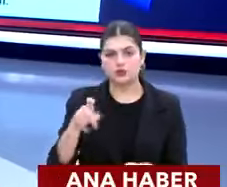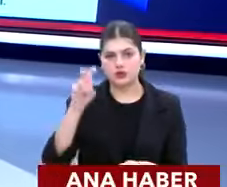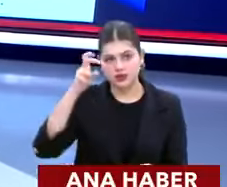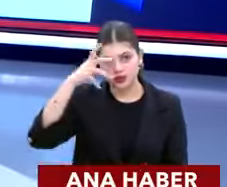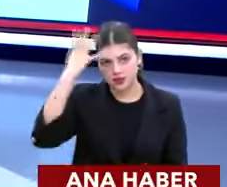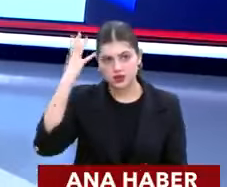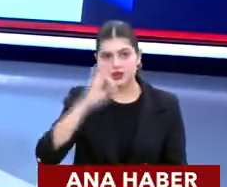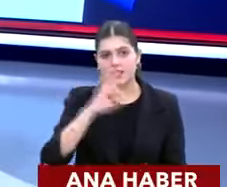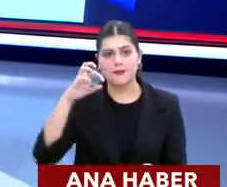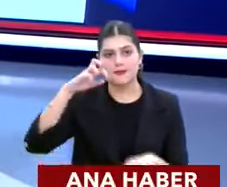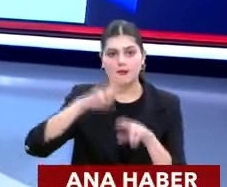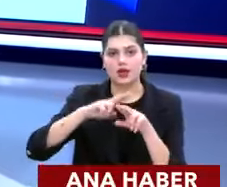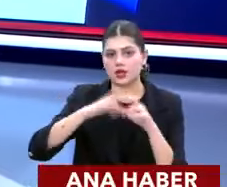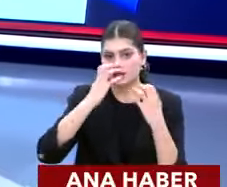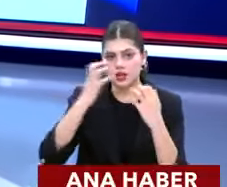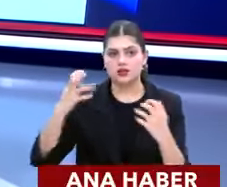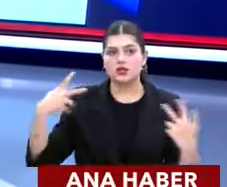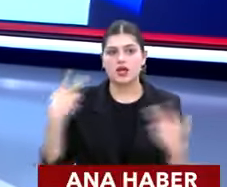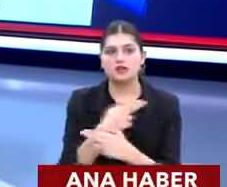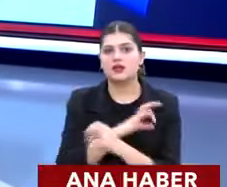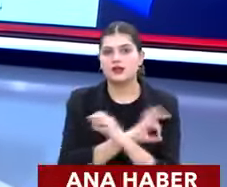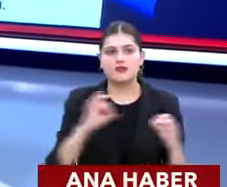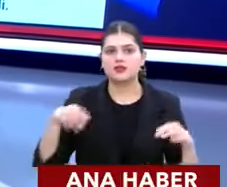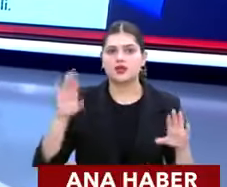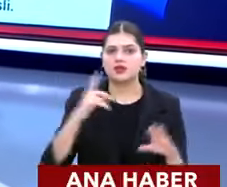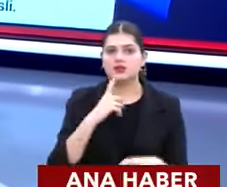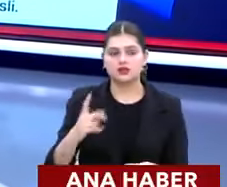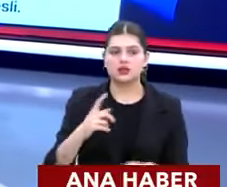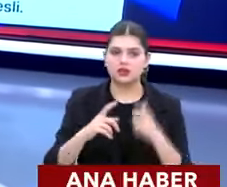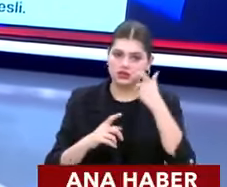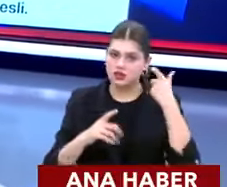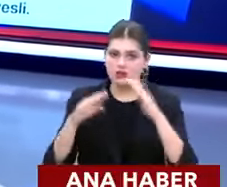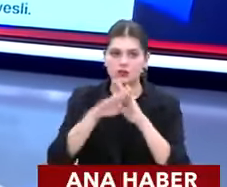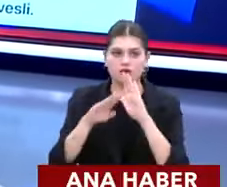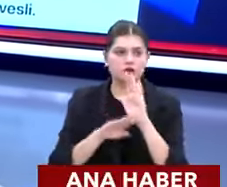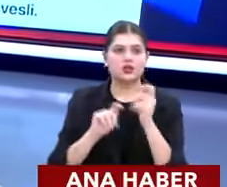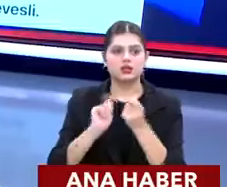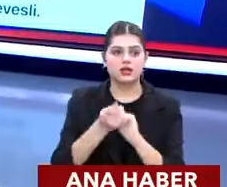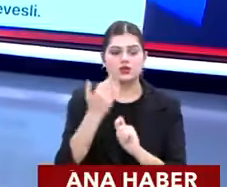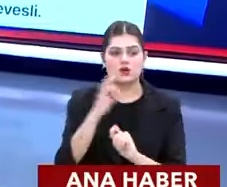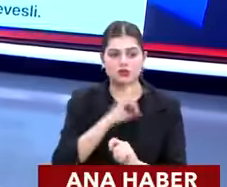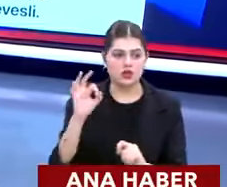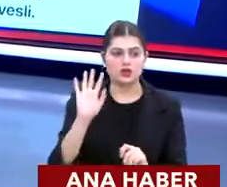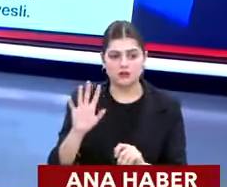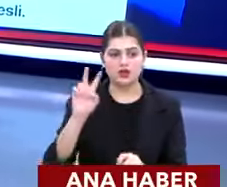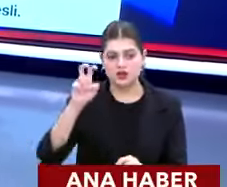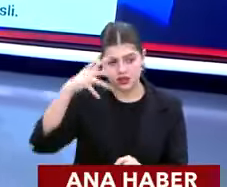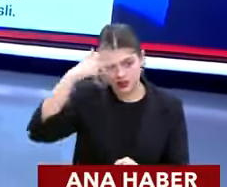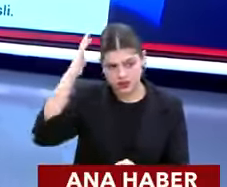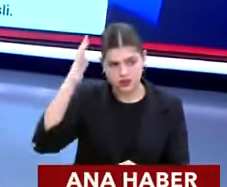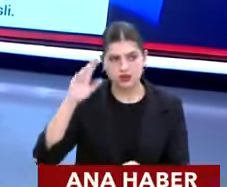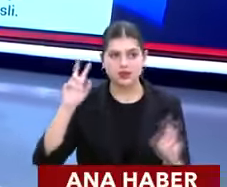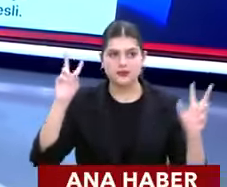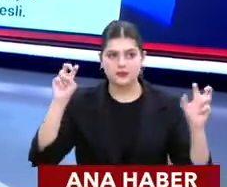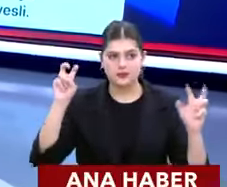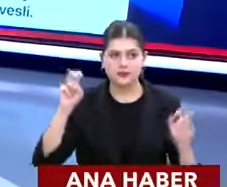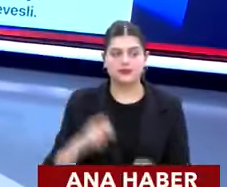trump'ın tamamen PKK'ya desteği keseceği anlamına gelmez İsrail politikaları İkisinde de değişmez ama ama Trump Eee